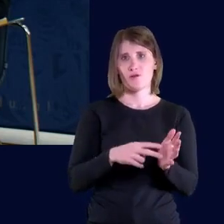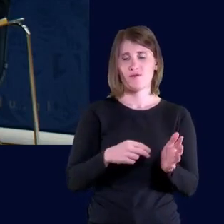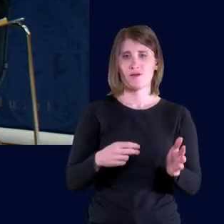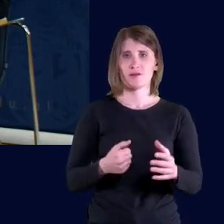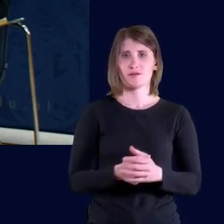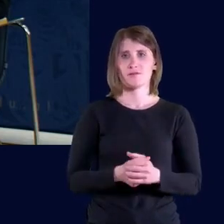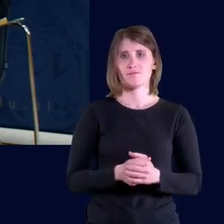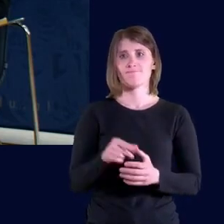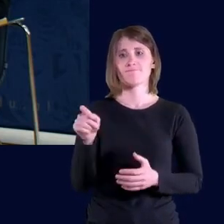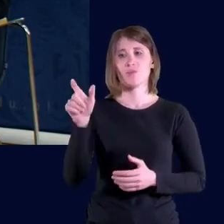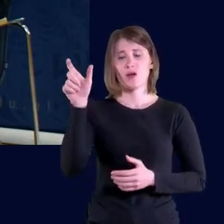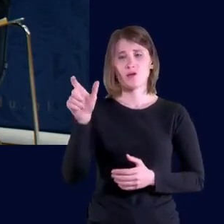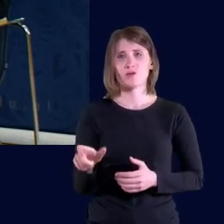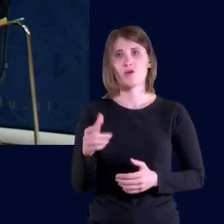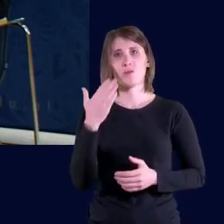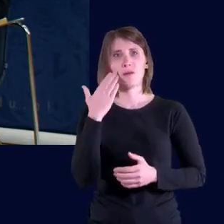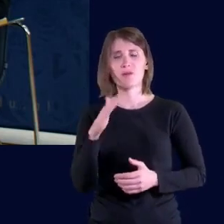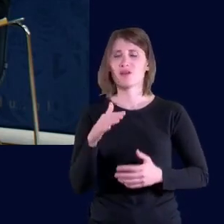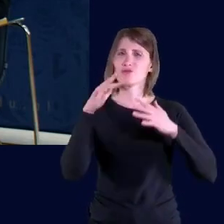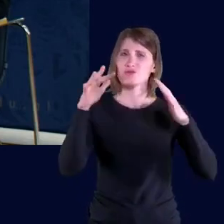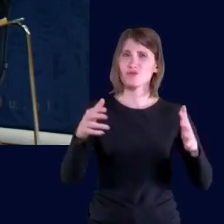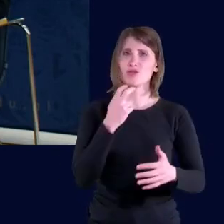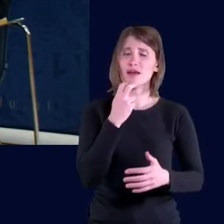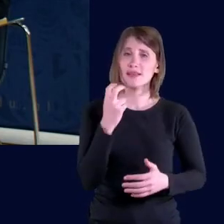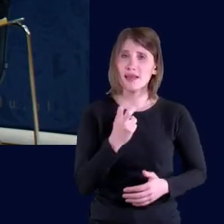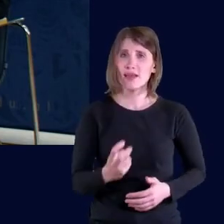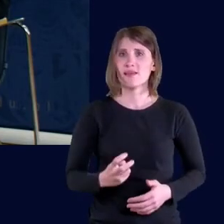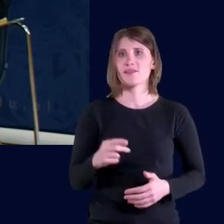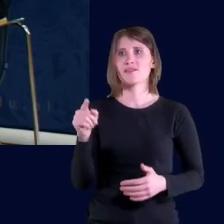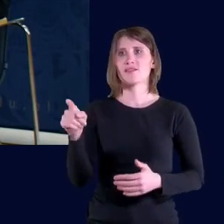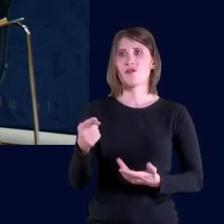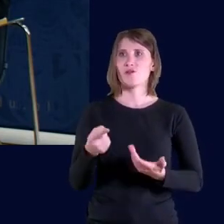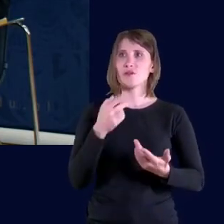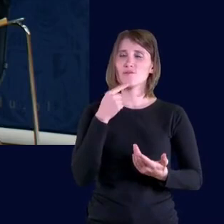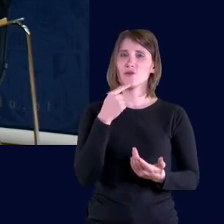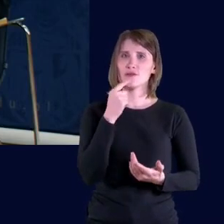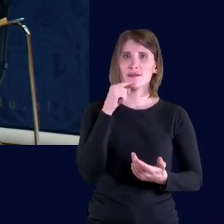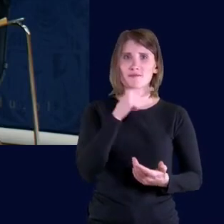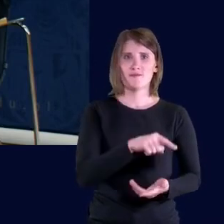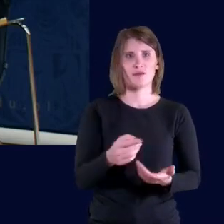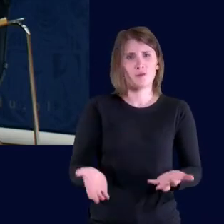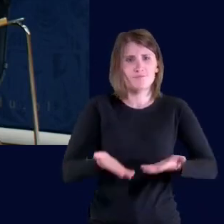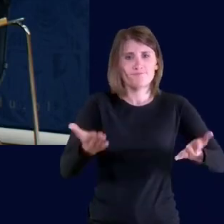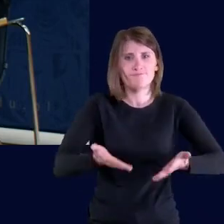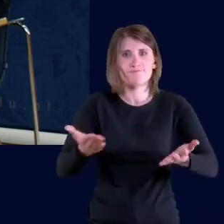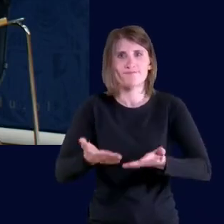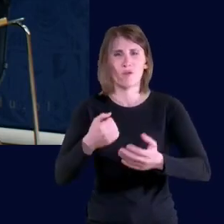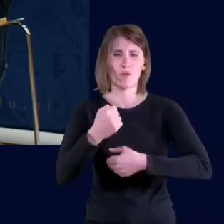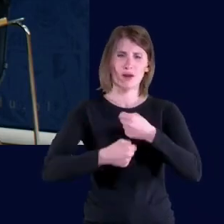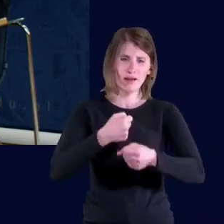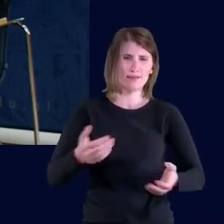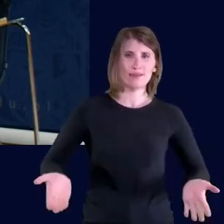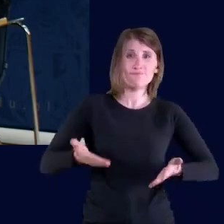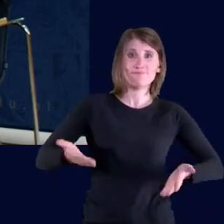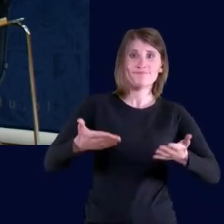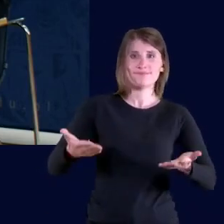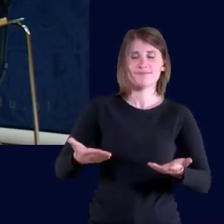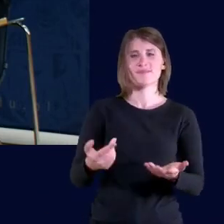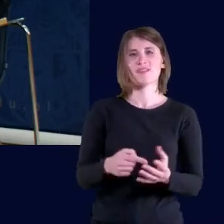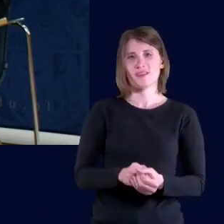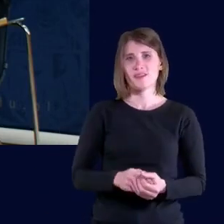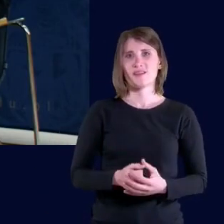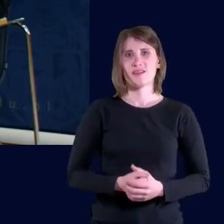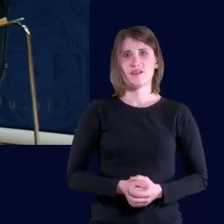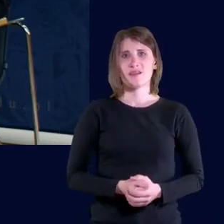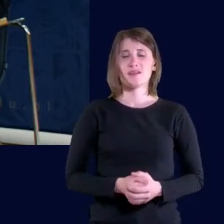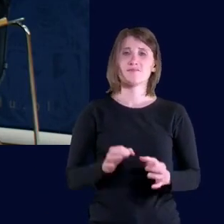ból toczek niesamowitej energii i potrafiła zapalać nas do pracy i myślę że tutaj w tym